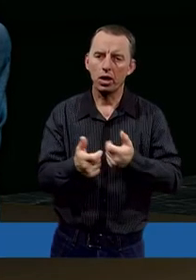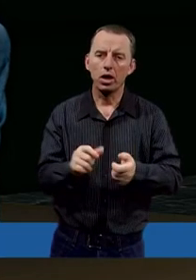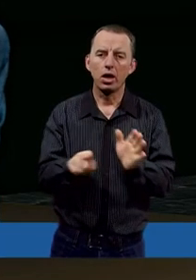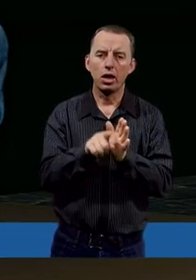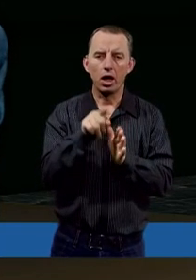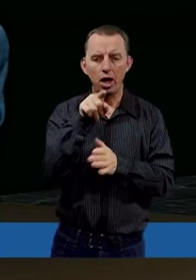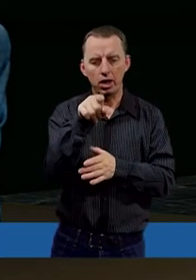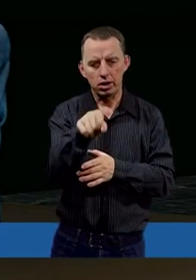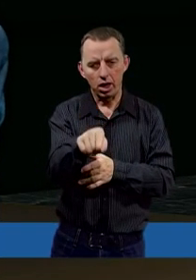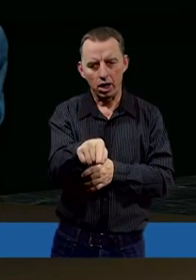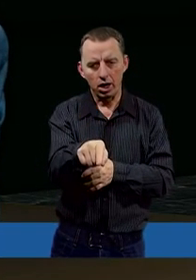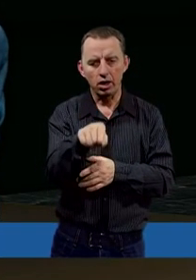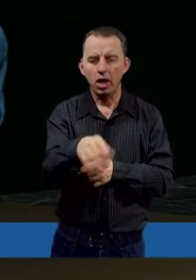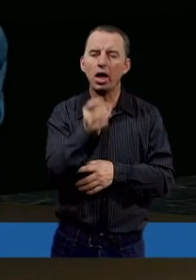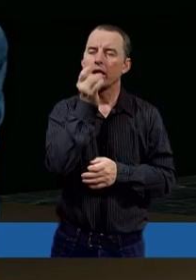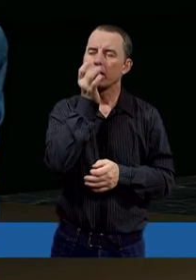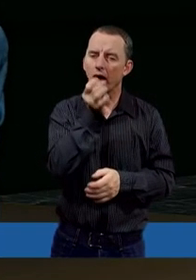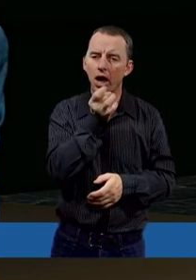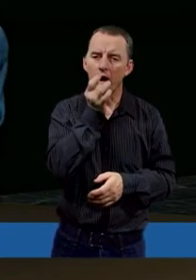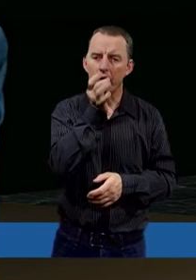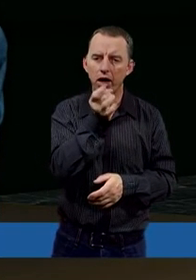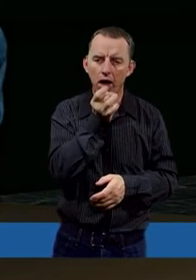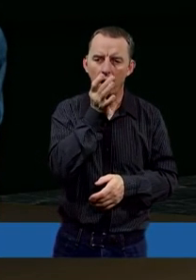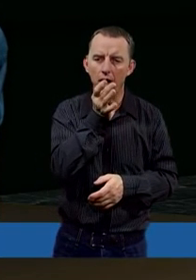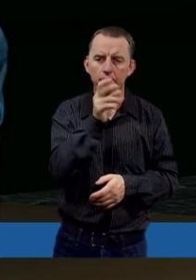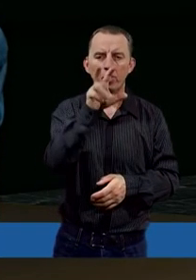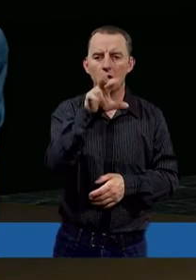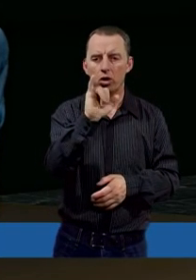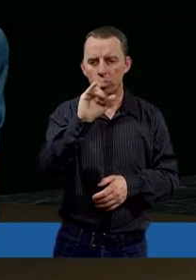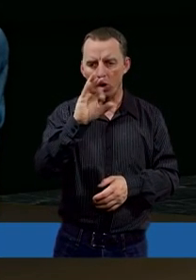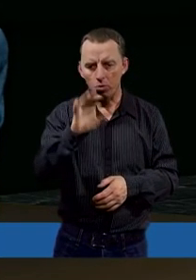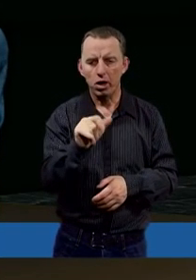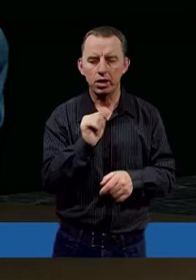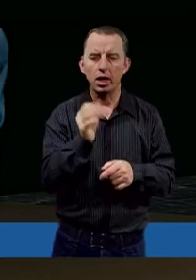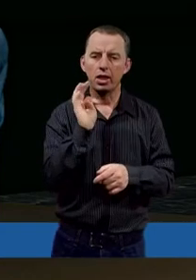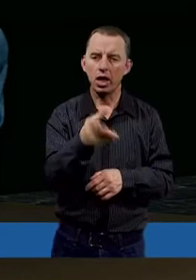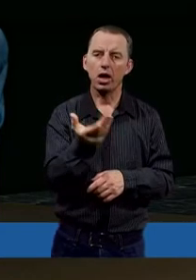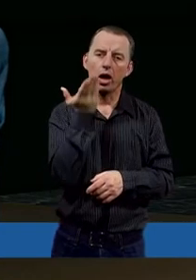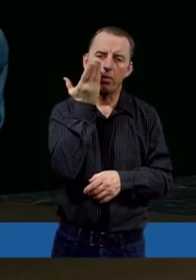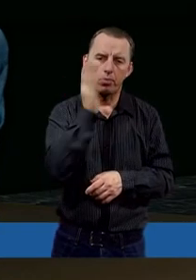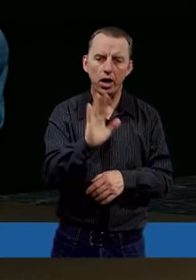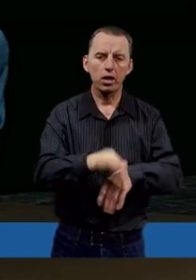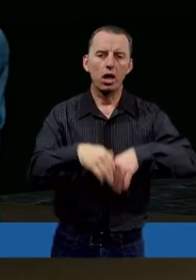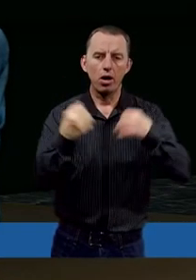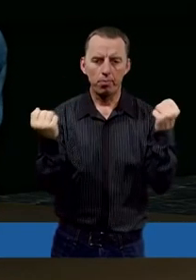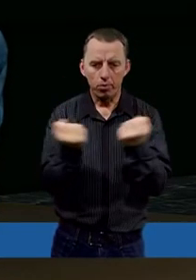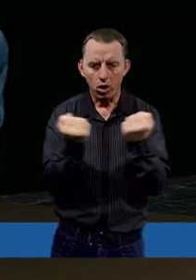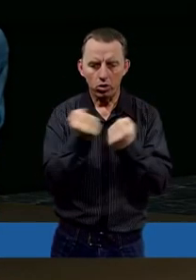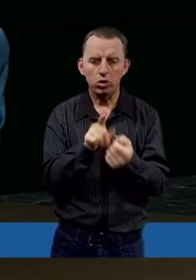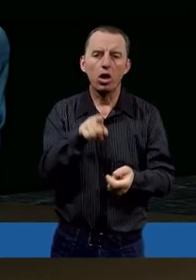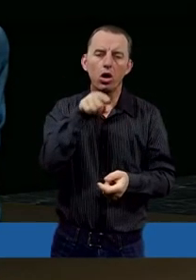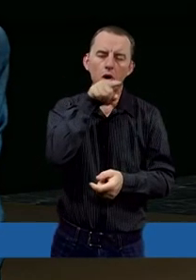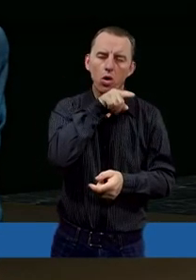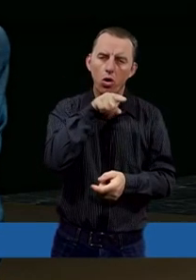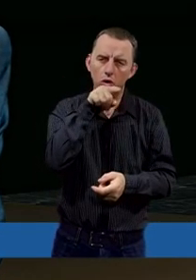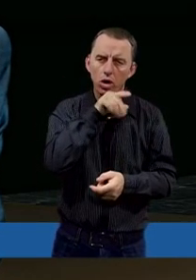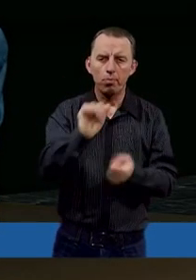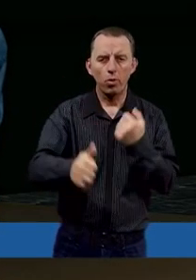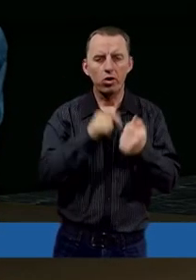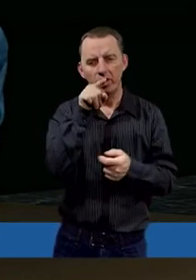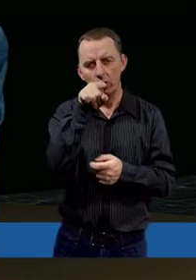Dlatego ta skarga Hioba jest taka bardzo mocna i taka gorzka, ponieważ